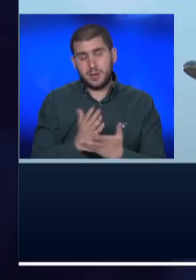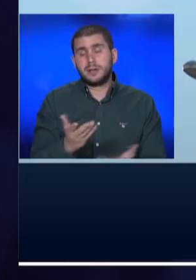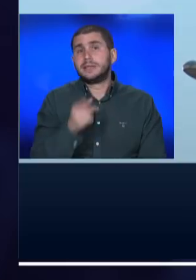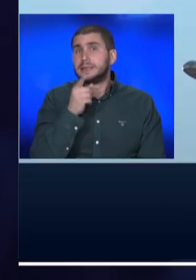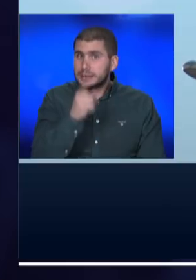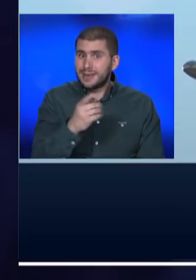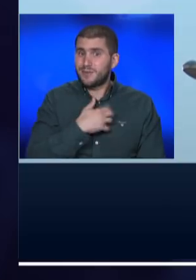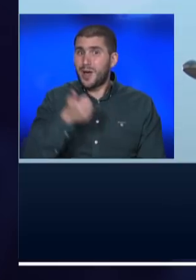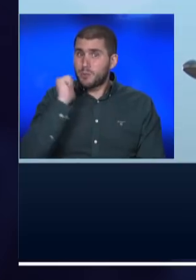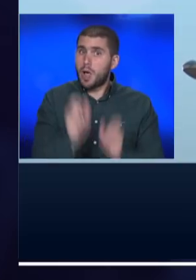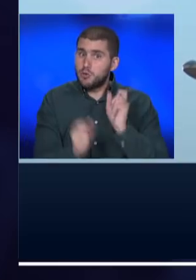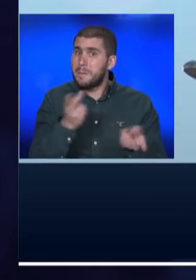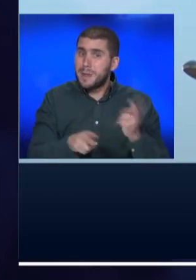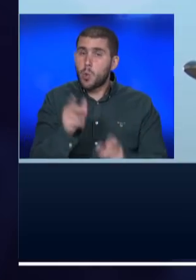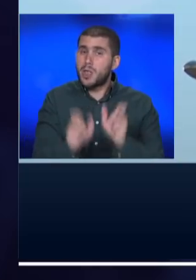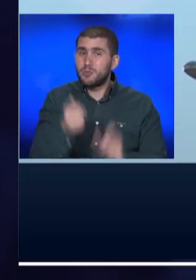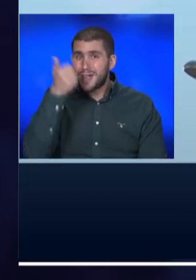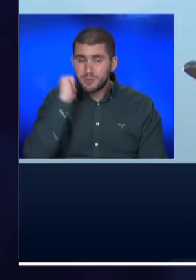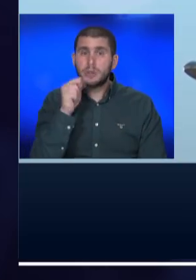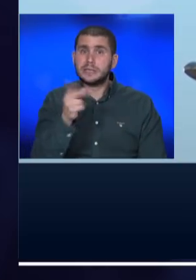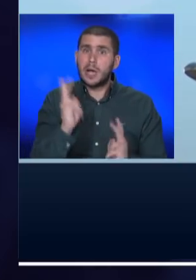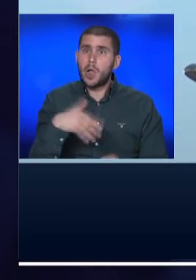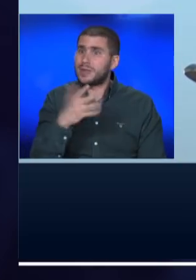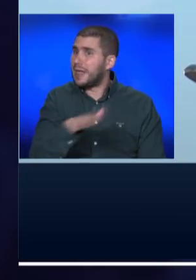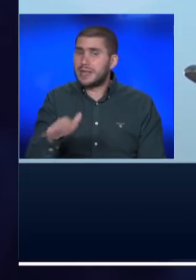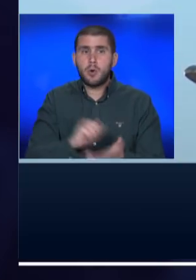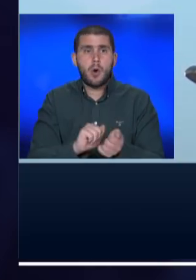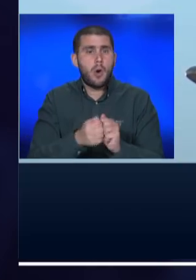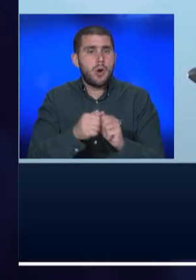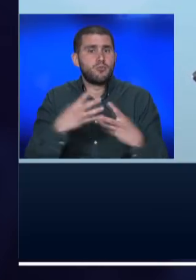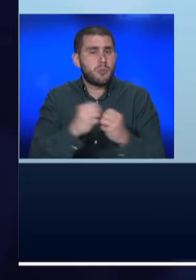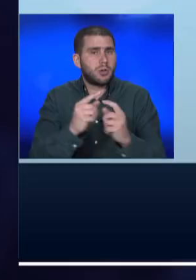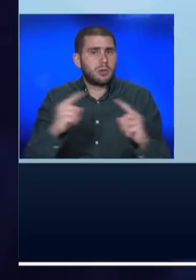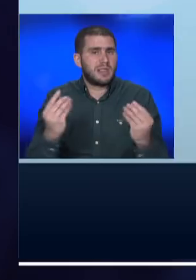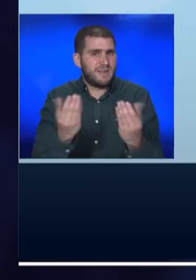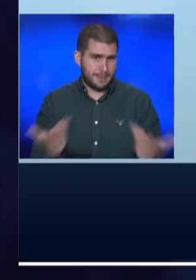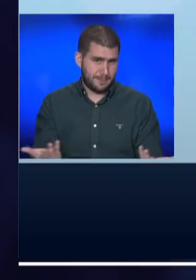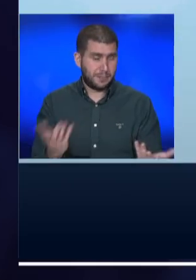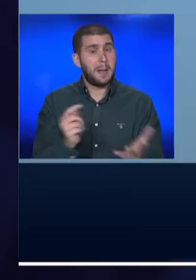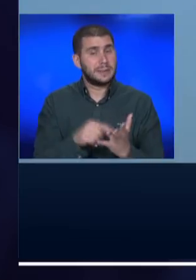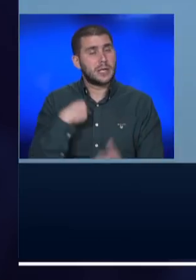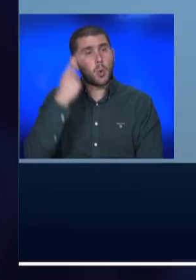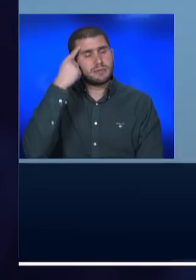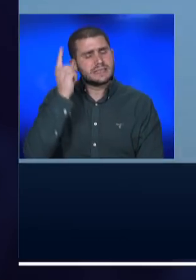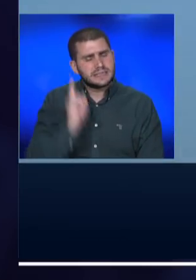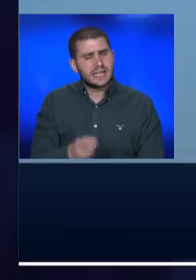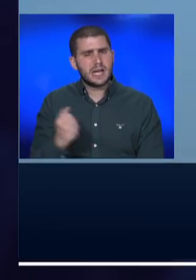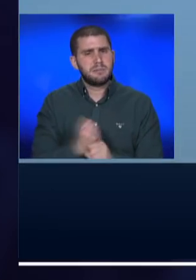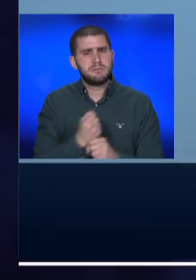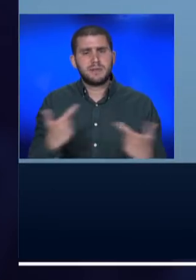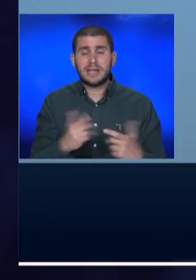נהרגו אתמול אנשים, זה יכול להיות ילדים, זה יכול להיות משפחות, זה יכול להיות הרבה דברים אחרים. ולכן אני חושב שצריך לקחת את המבצע לשיח, האם הושגו